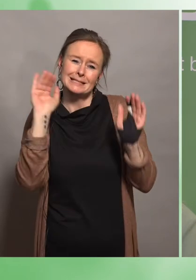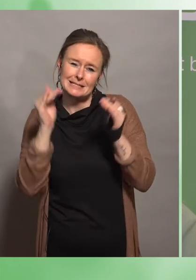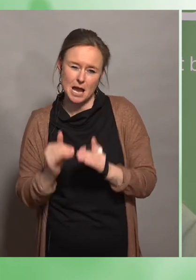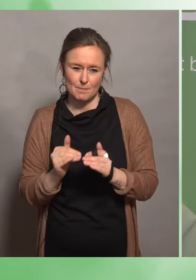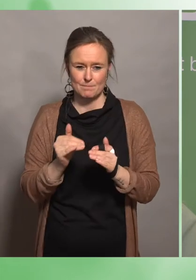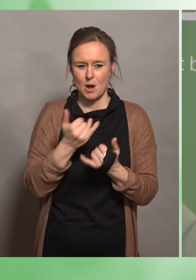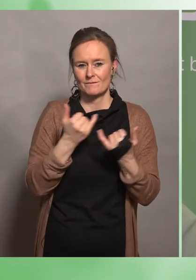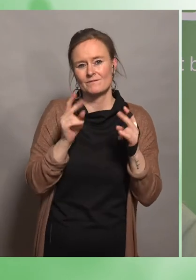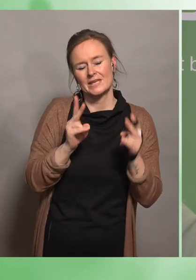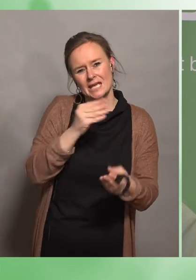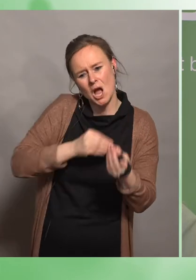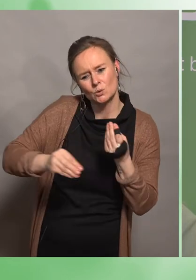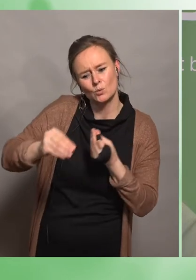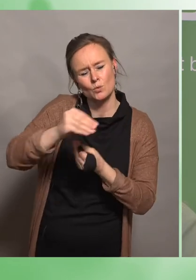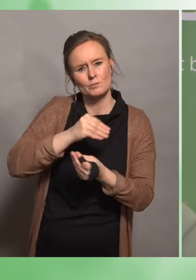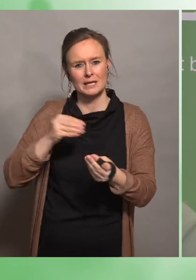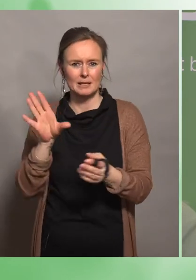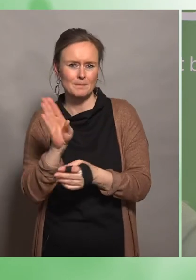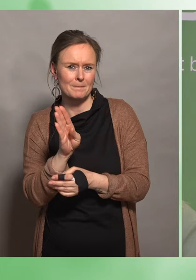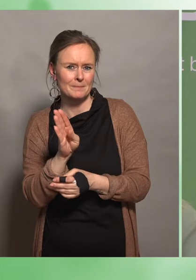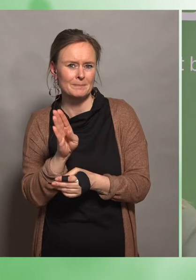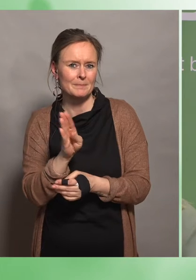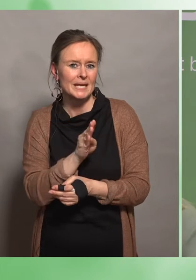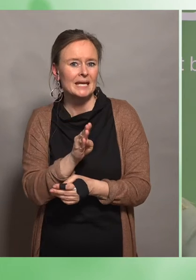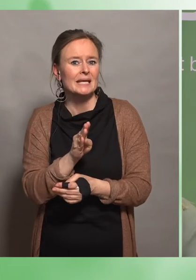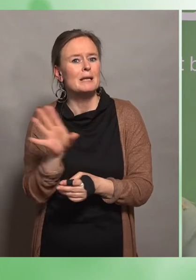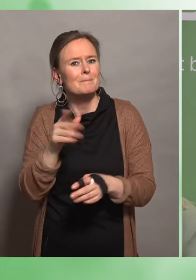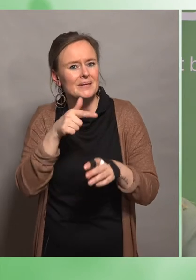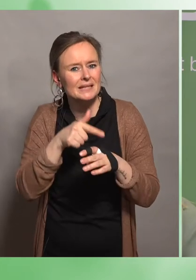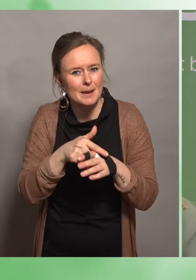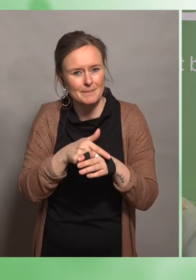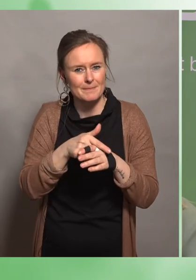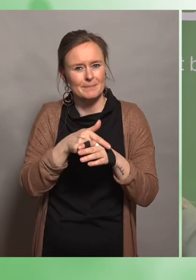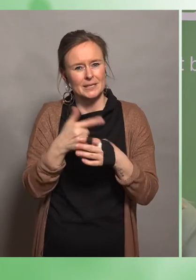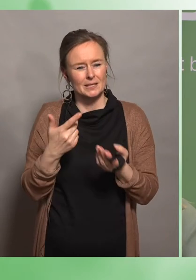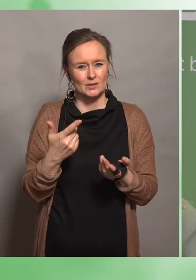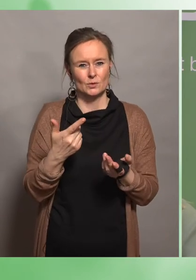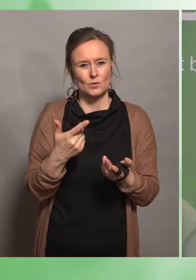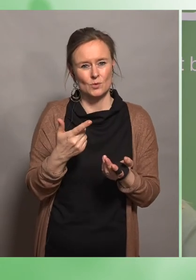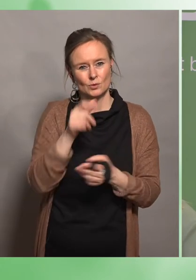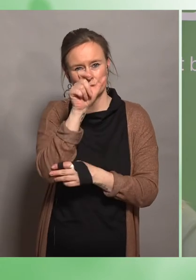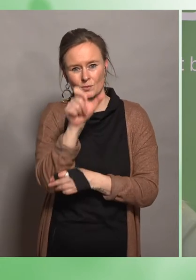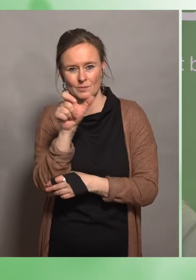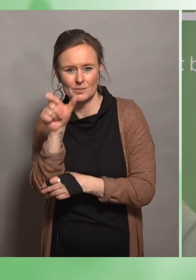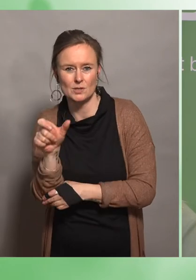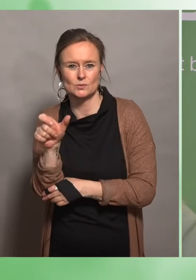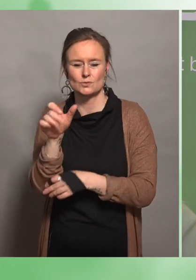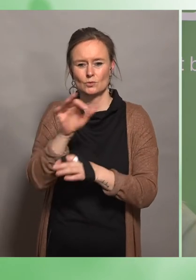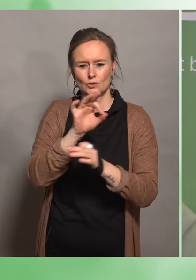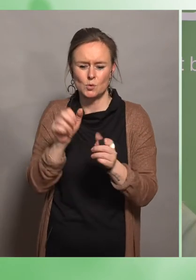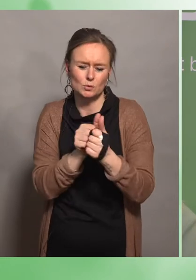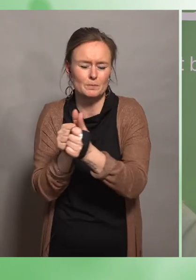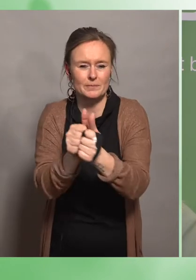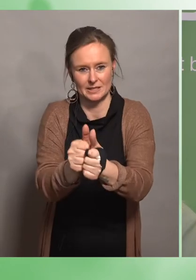kann ich umgehen mit einer Mitarbeiterin und mit einem Mitarbeiter? Da einfach wirklich persönlich zu begleiten. Und wir haben